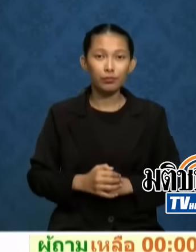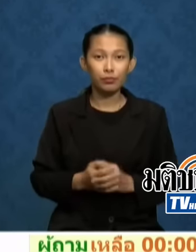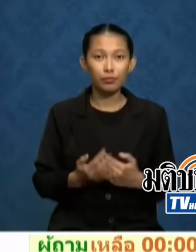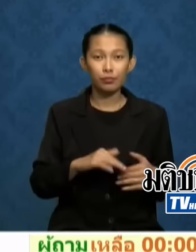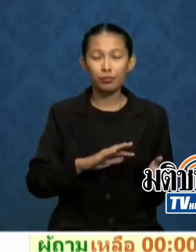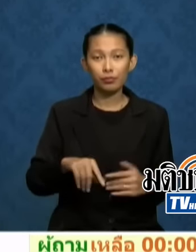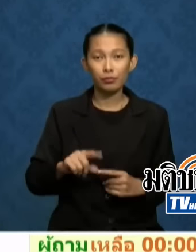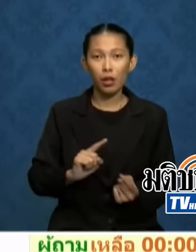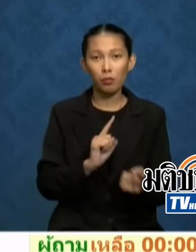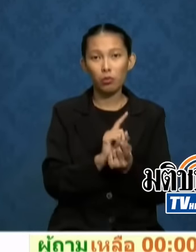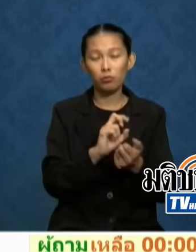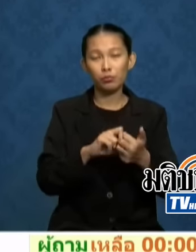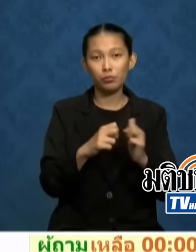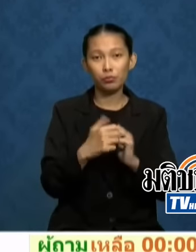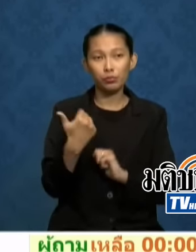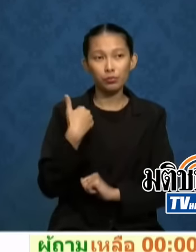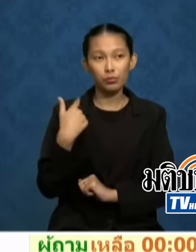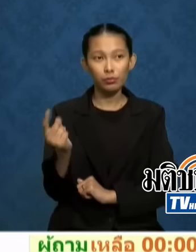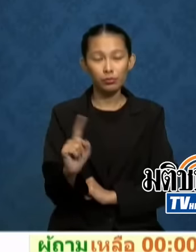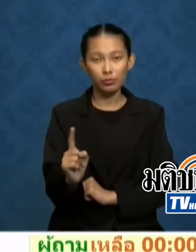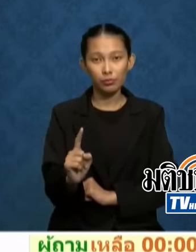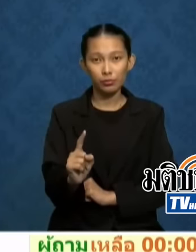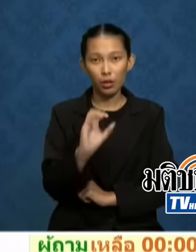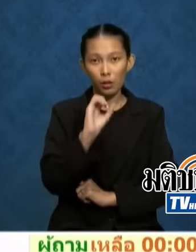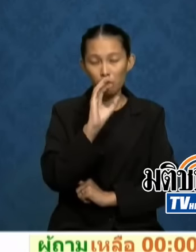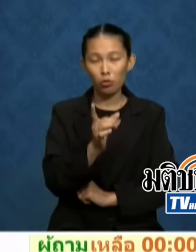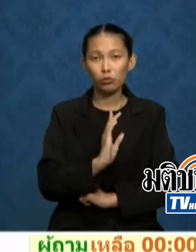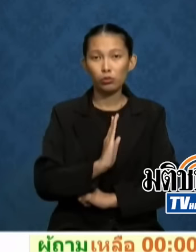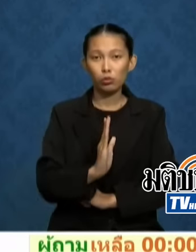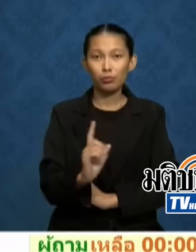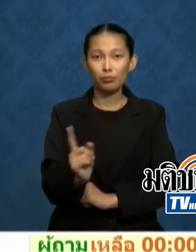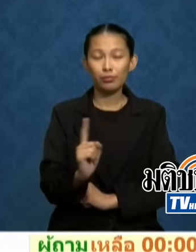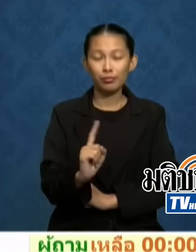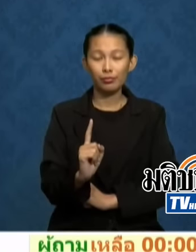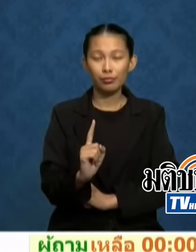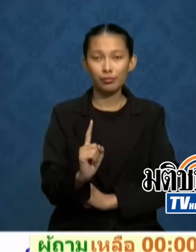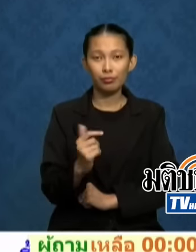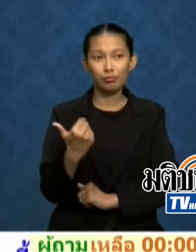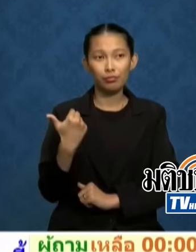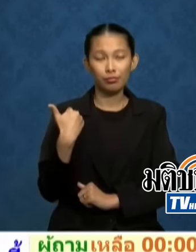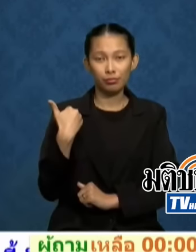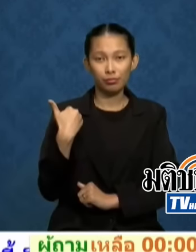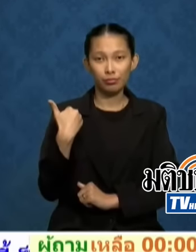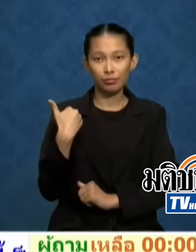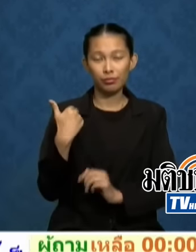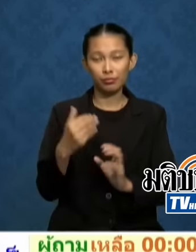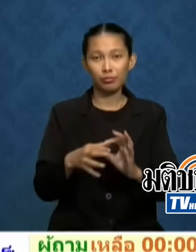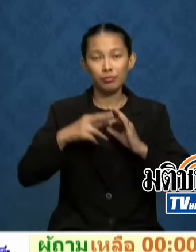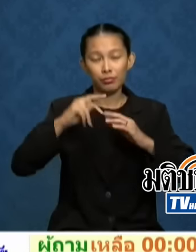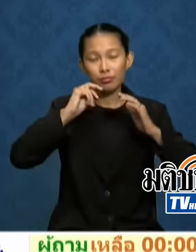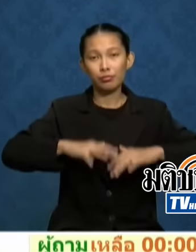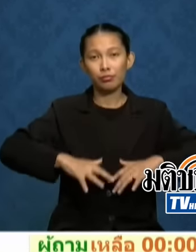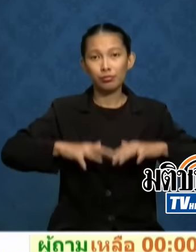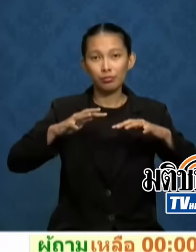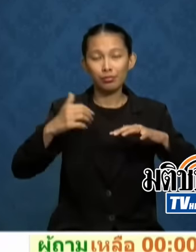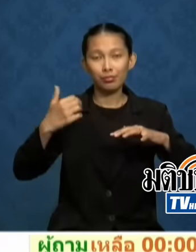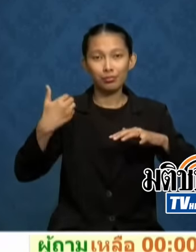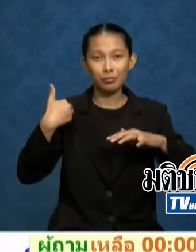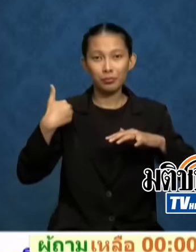ำหรับการเผชิญเหตุเนี่ยนะครับก็เรียนตรงๆทุกครั้งที่มีเรื่องของเหตุของการอุทกภัยเนี่ยนะครับ